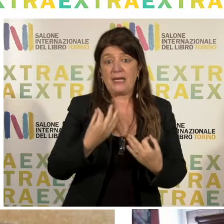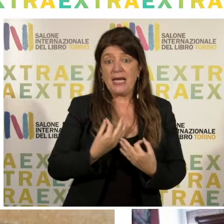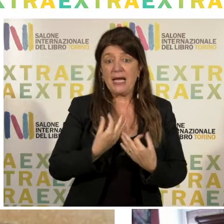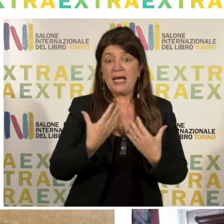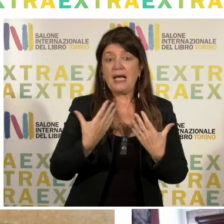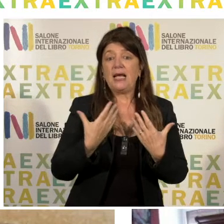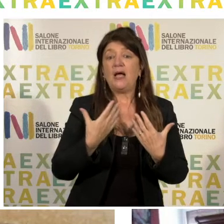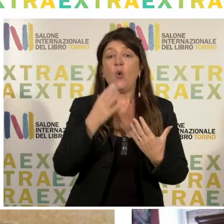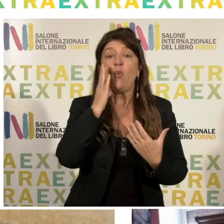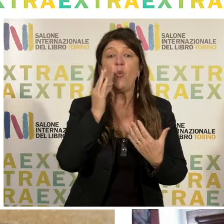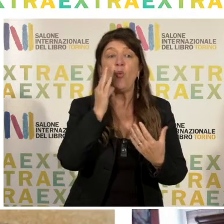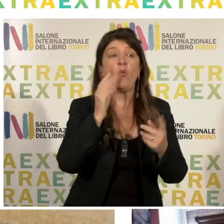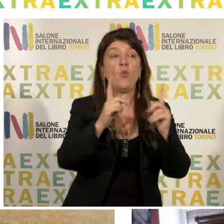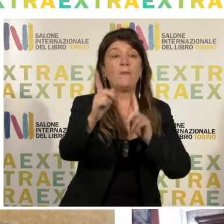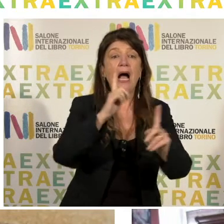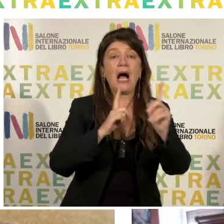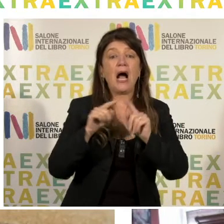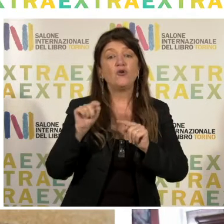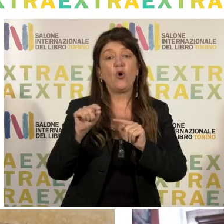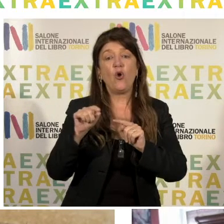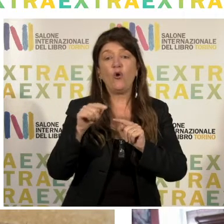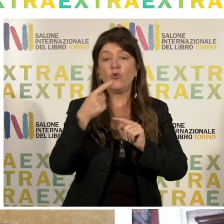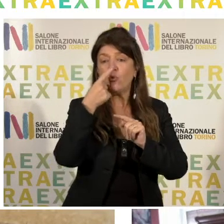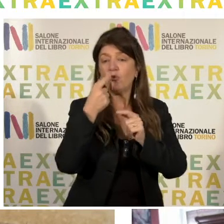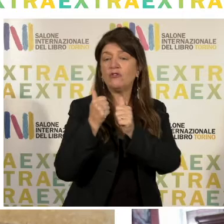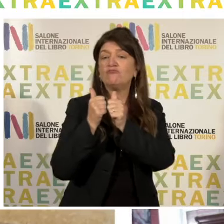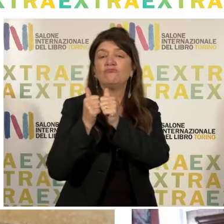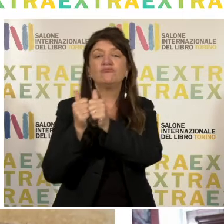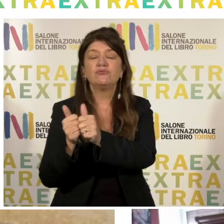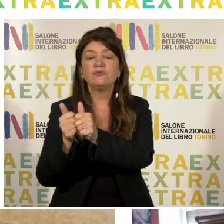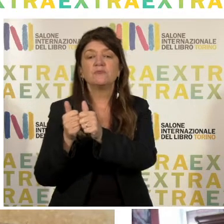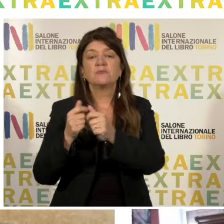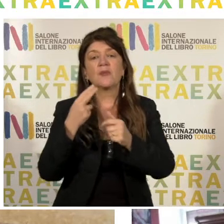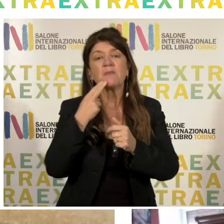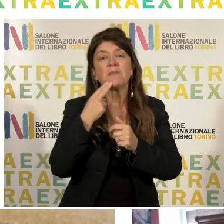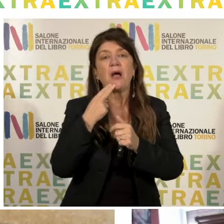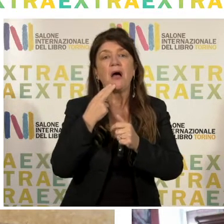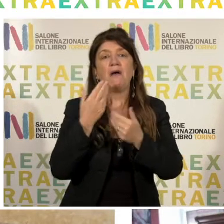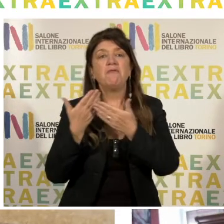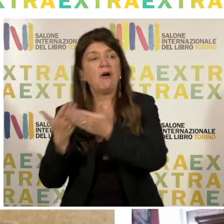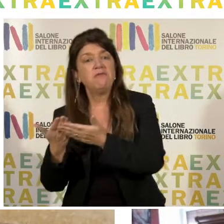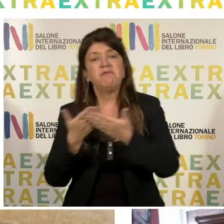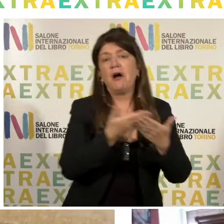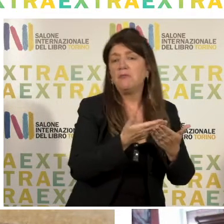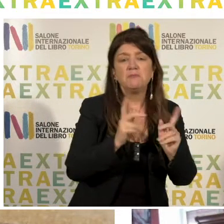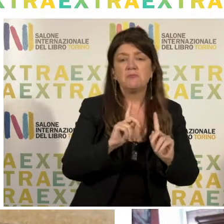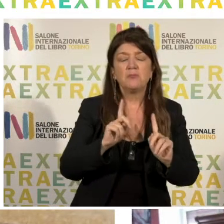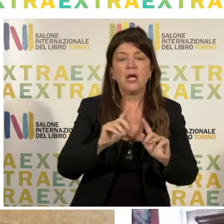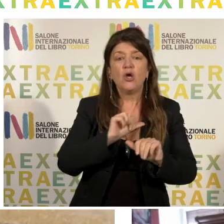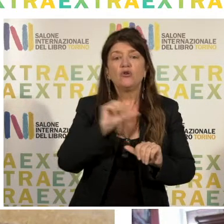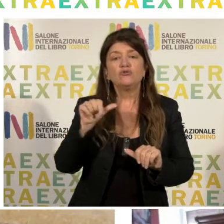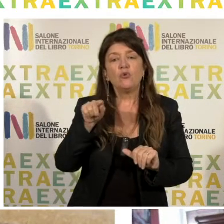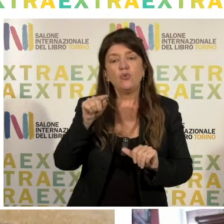fianco degli esseri umani, non era né di un campo né di un altro, aveva il pensiero del